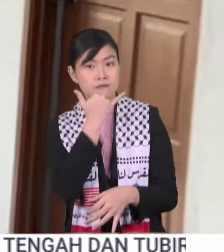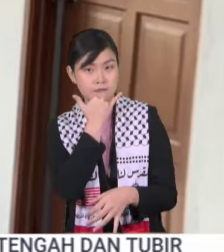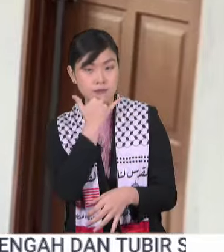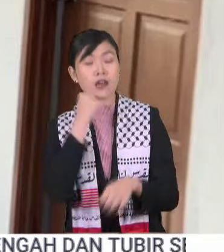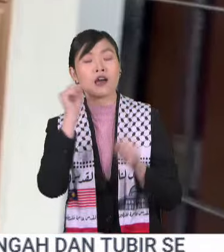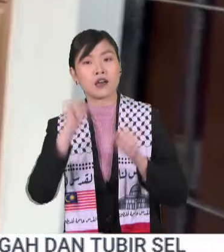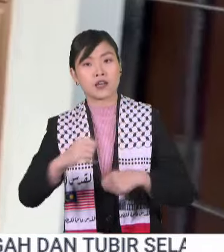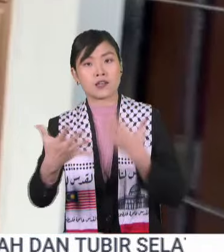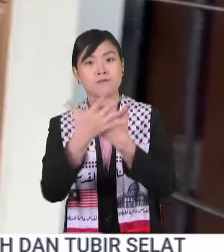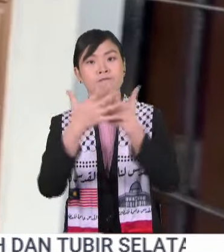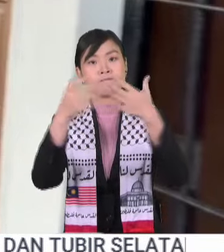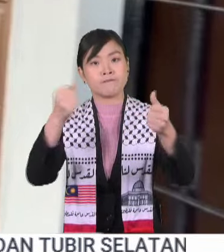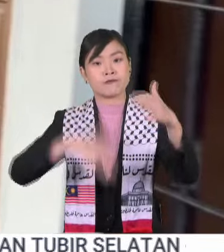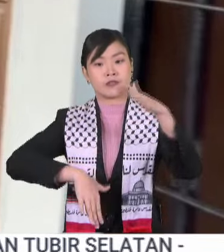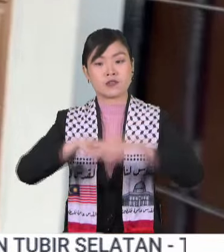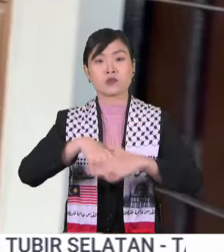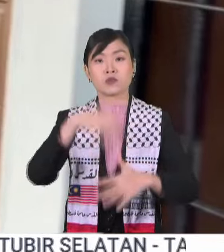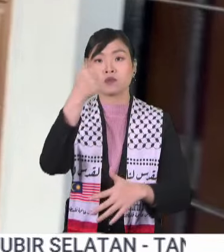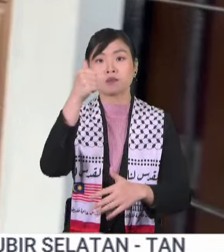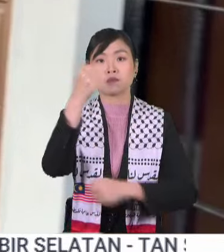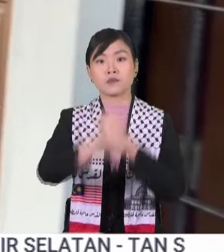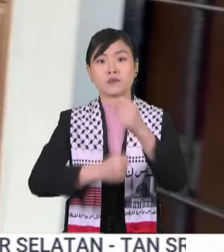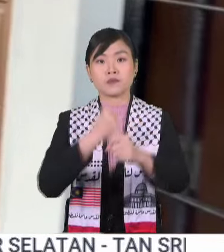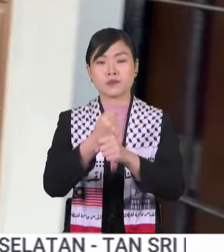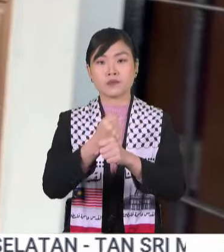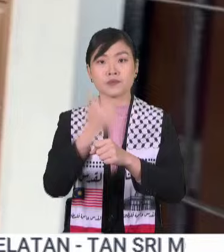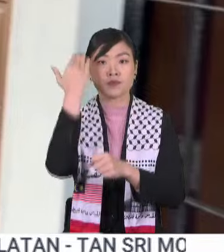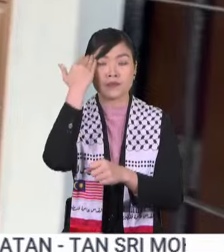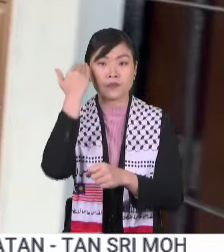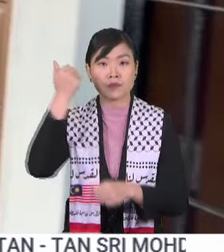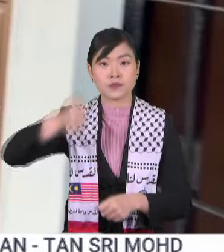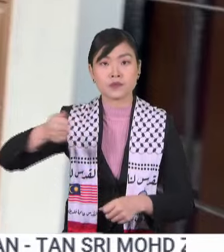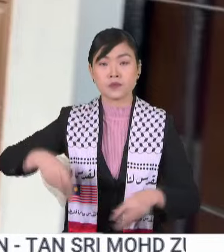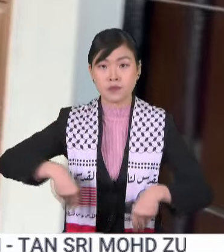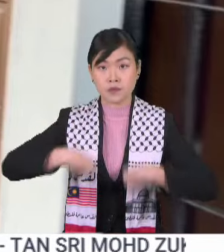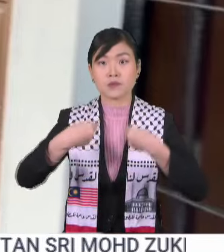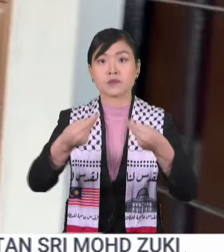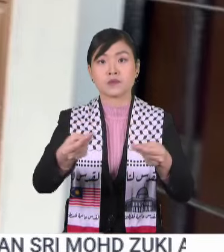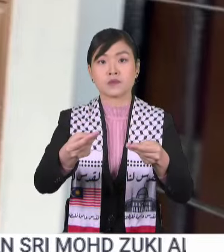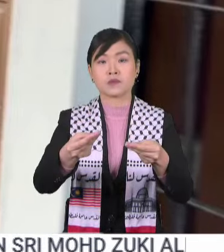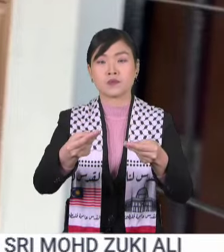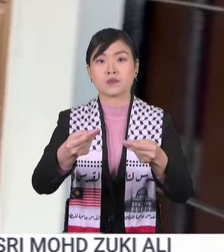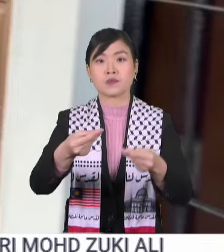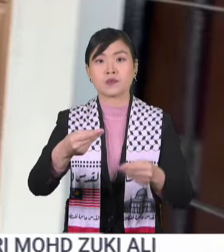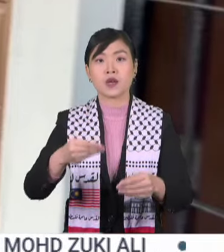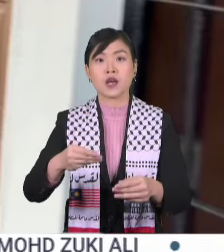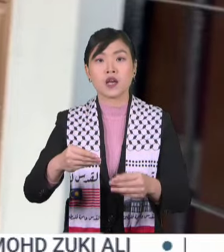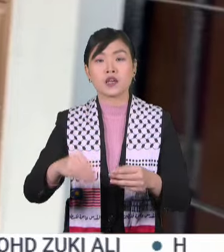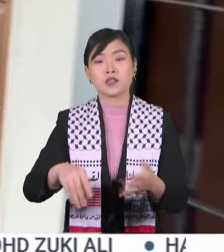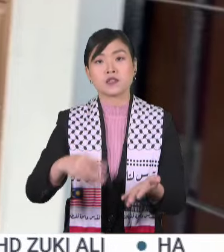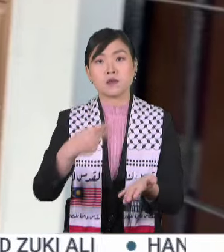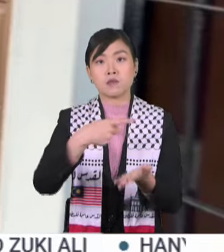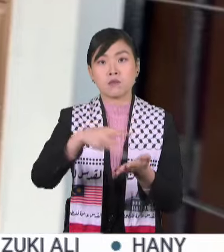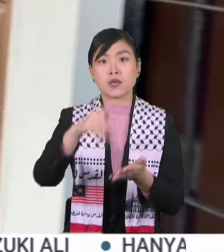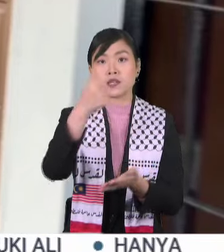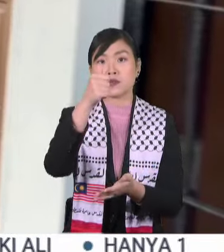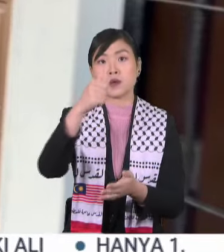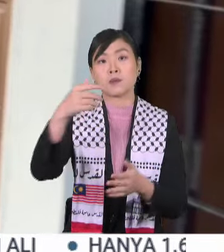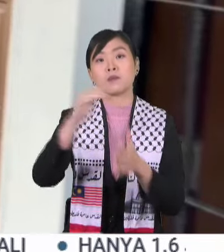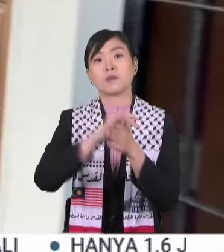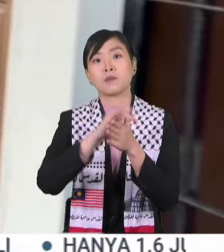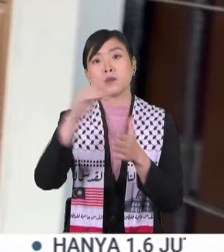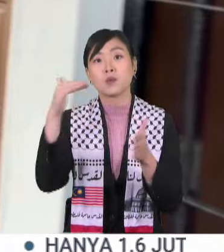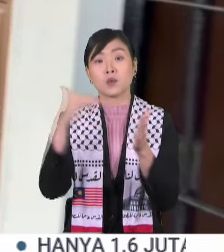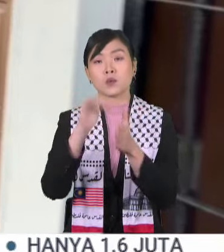boleh dipenjara sehingga 10 tahun Hakim kemudian membenarkan tertuduh diikat jamin 10 Rib dengan seorang penjamin